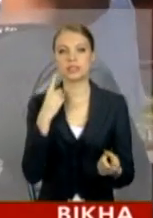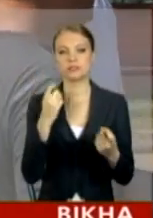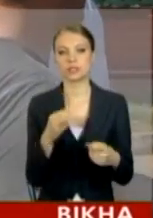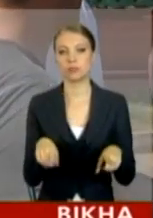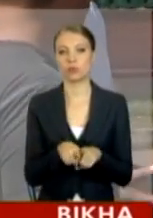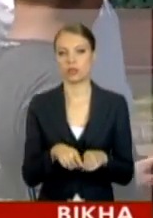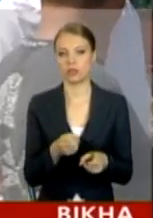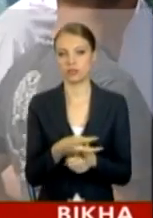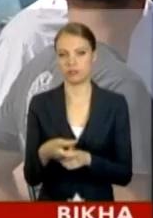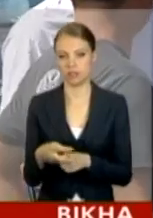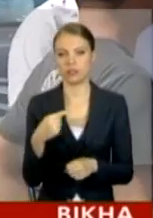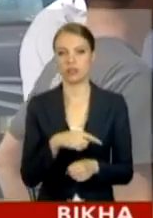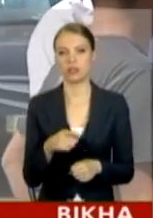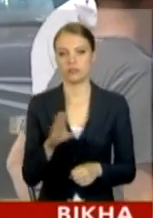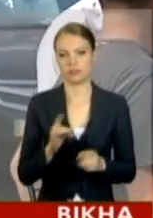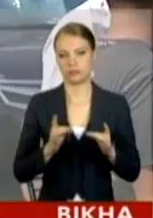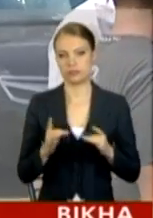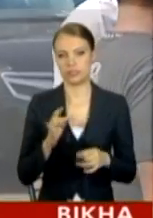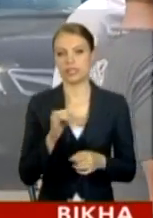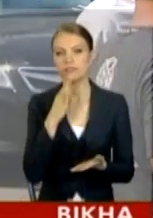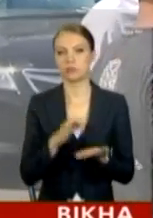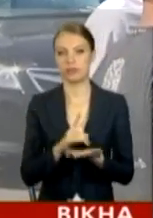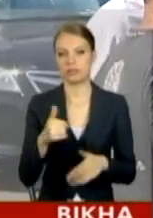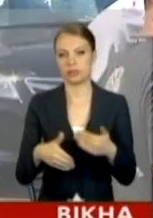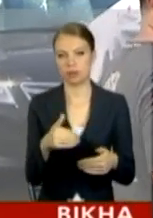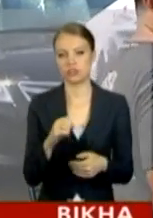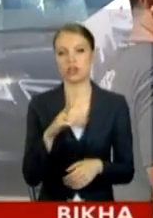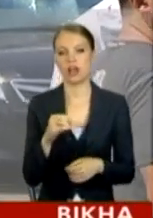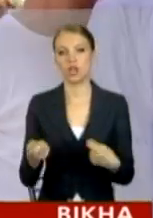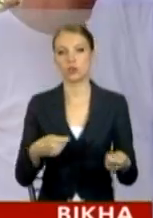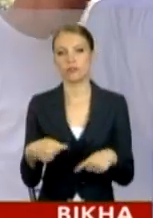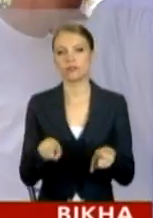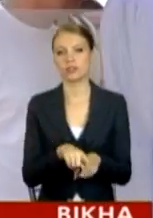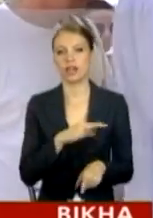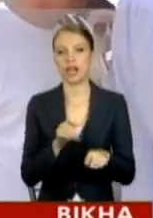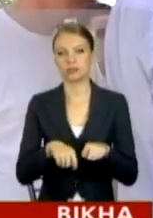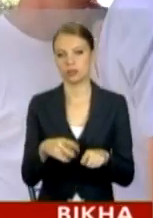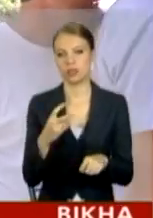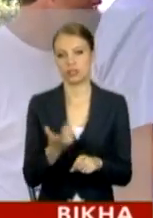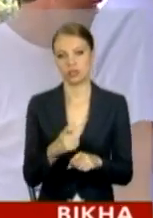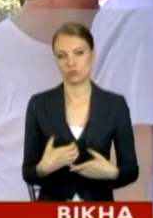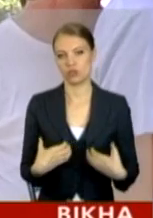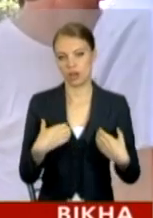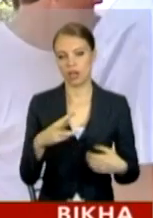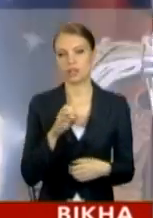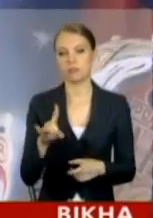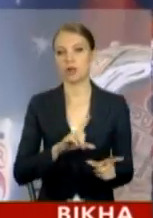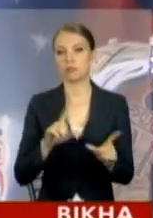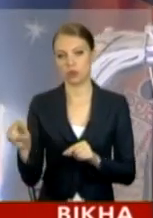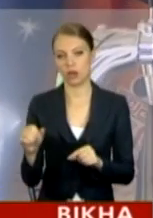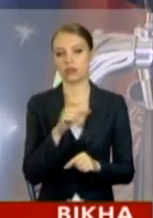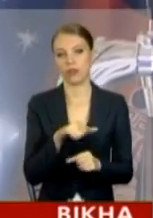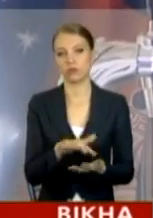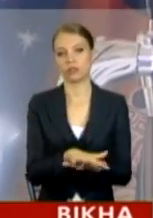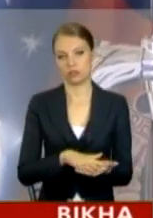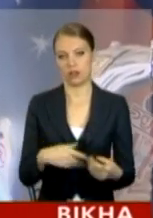про такі звільнення нервово курить і відповідальний за пляжі. Однак торгівців така інспекція поки не дуже лякає. Мер поїхав, а вони і